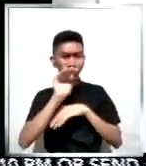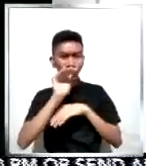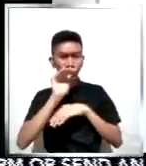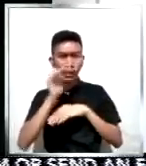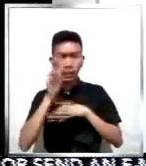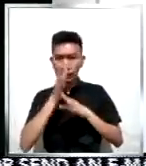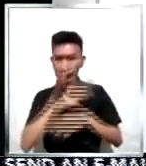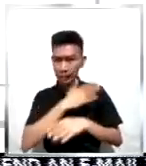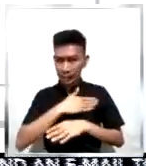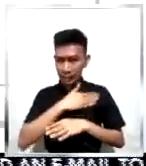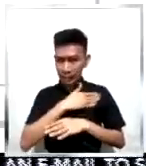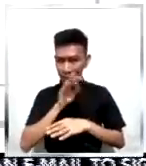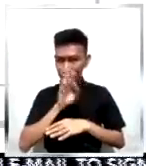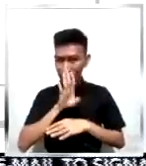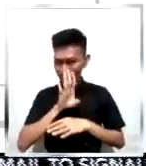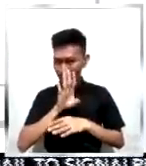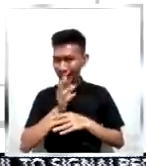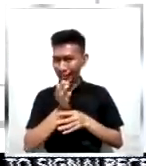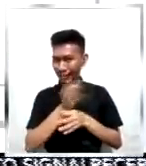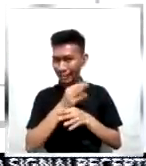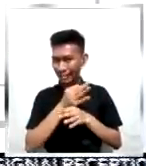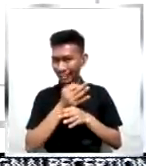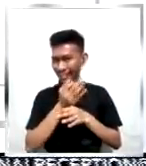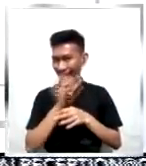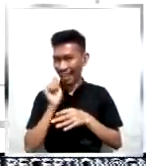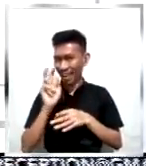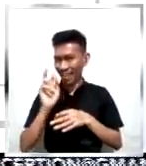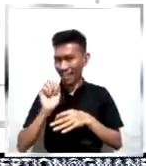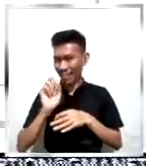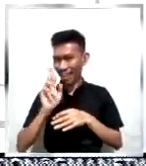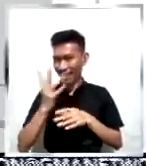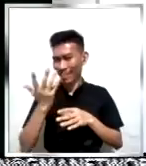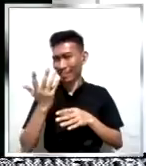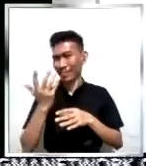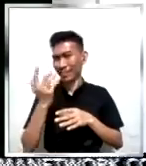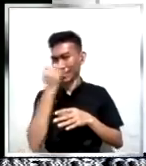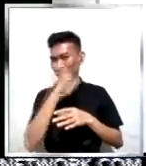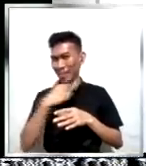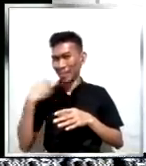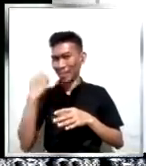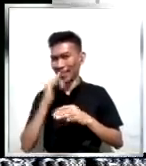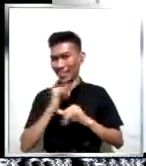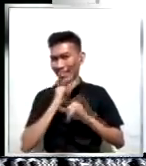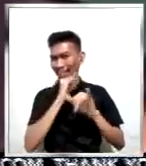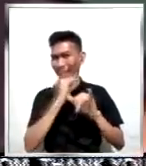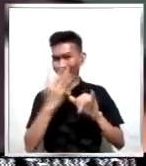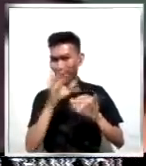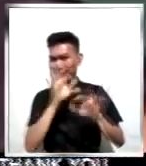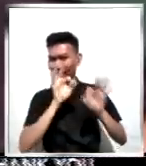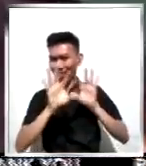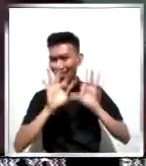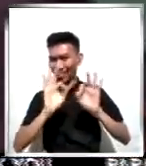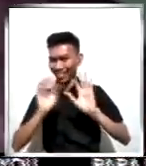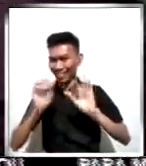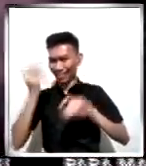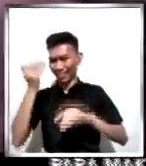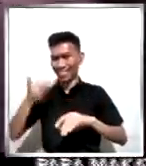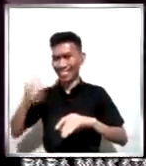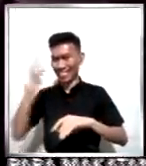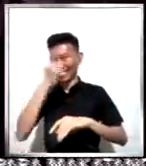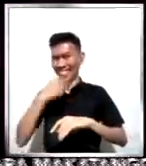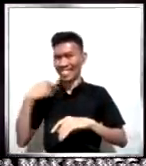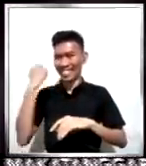yung avatar po nila. Para naman kahit pa kami, makakamukha naman po kami mga ganitong itsura ko po. O